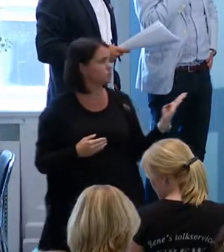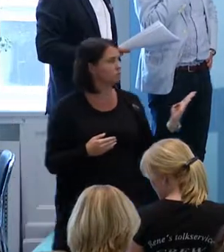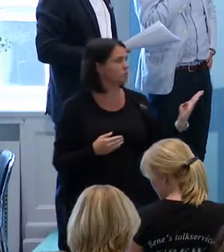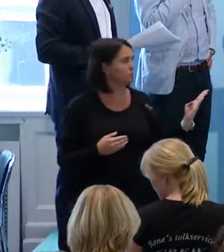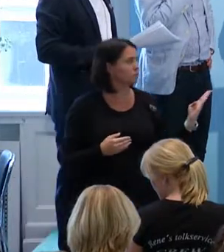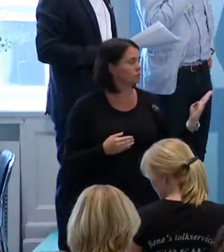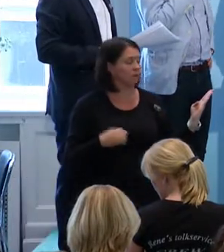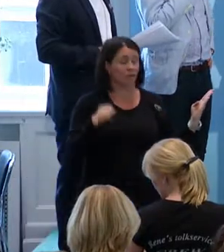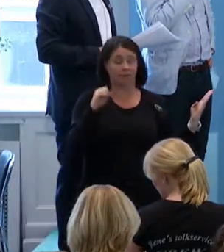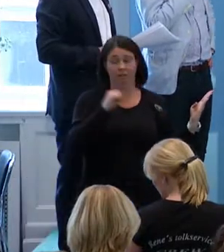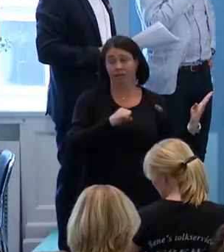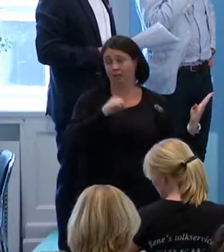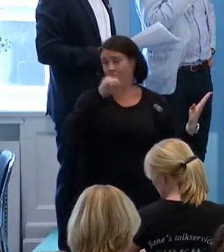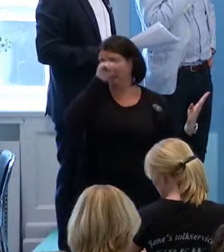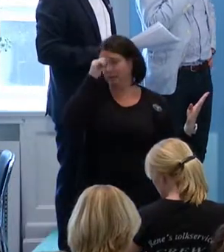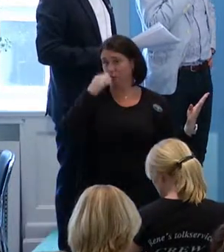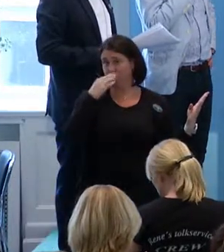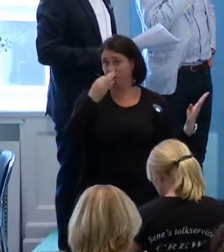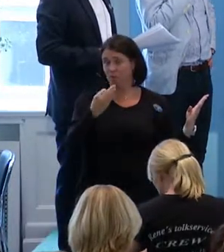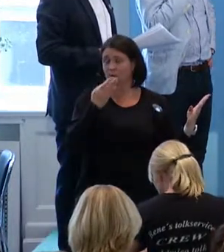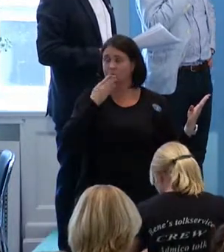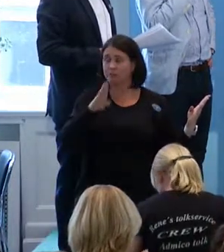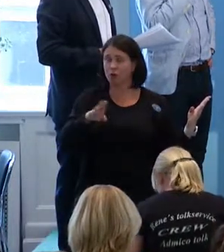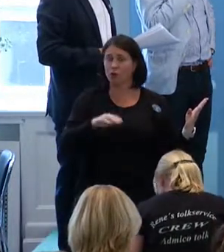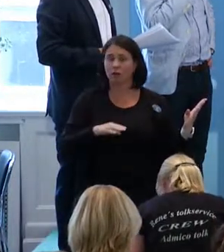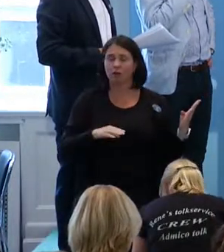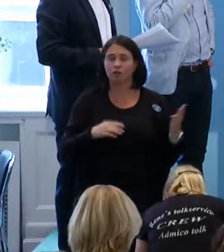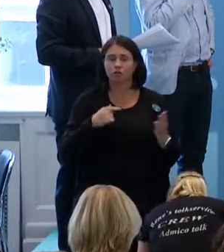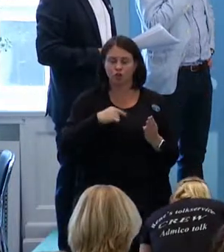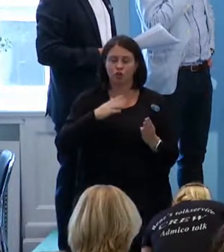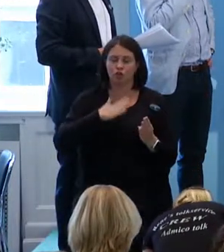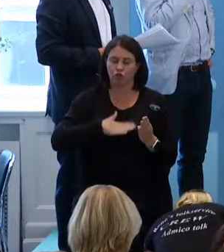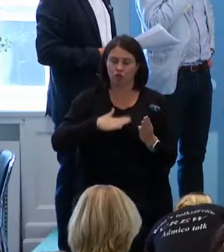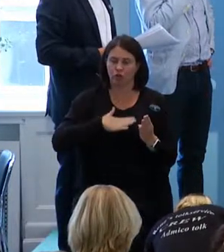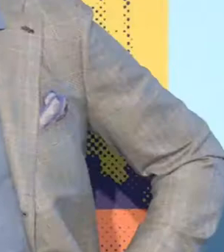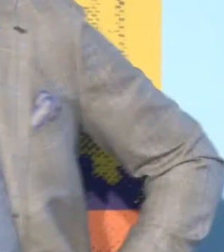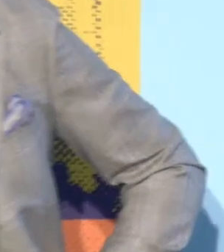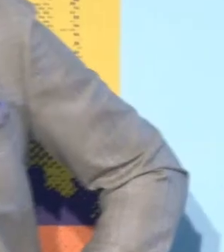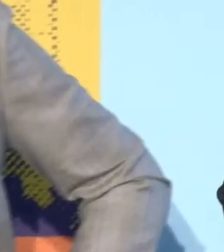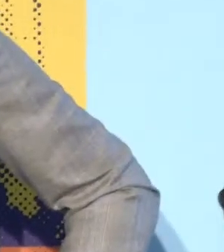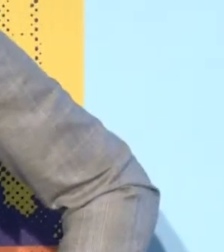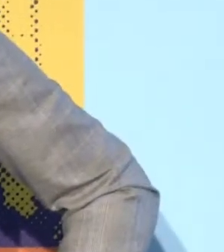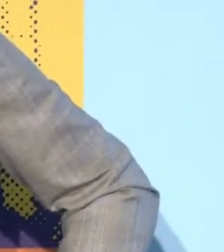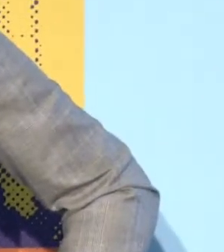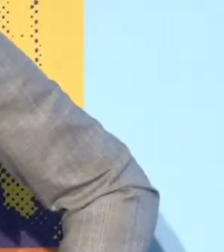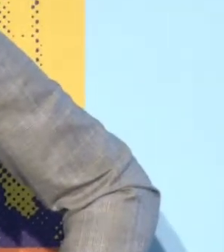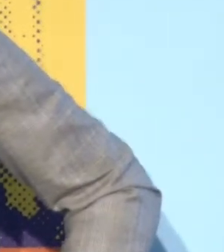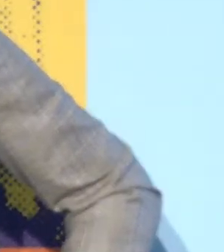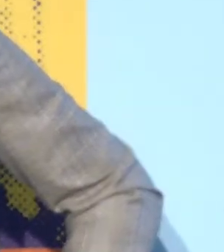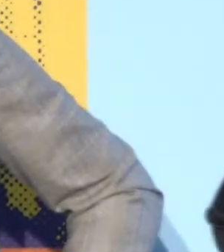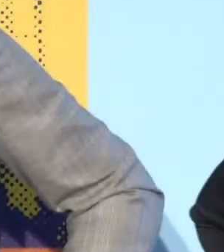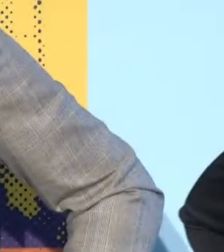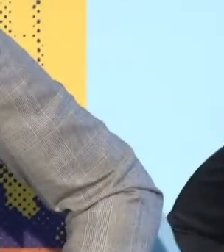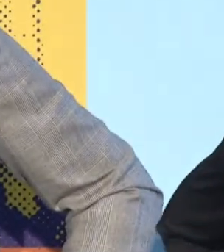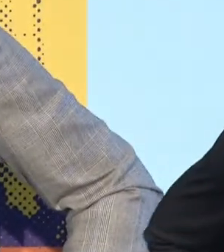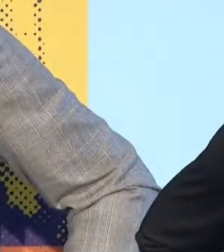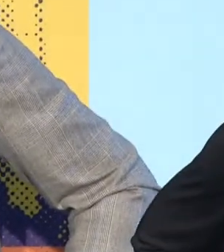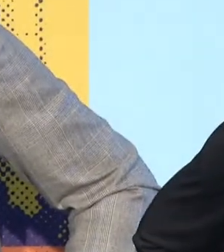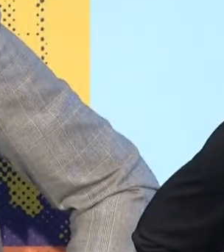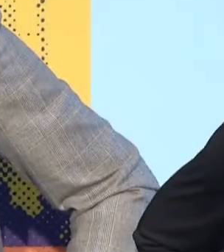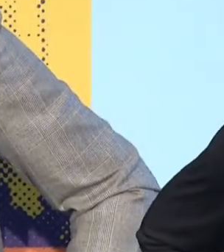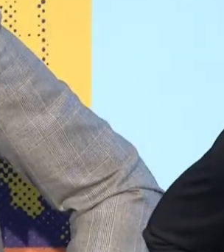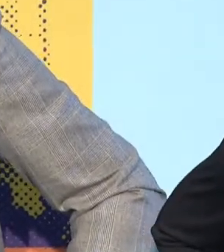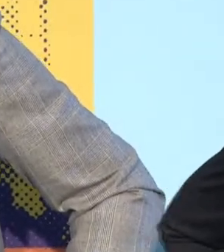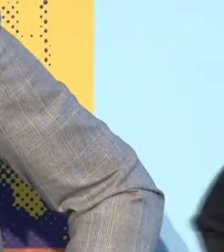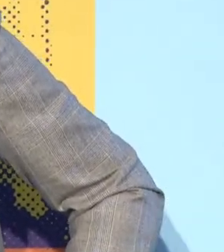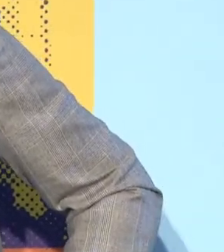Det är en jättesvår fråga. Alltså jag tycker att vi som kommun har en ganska stor frihet. Att vi är duktiga